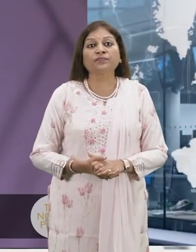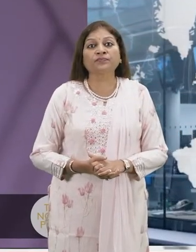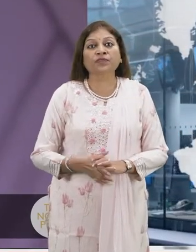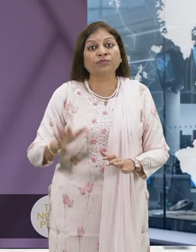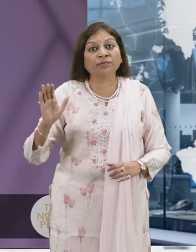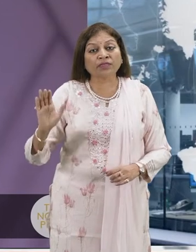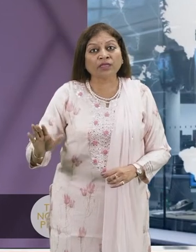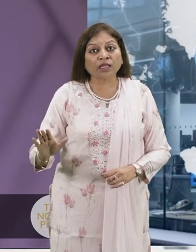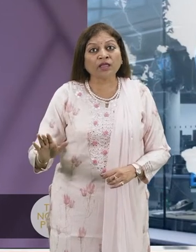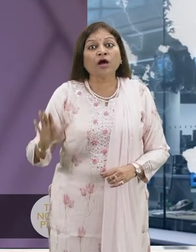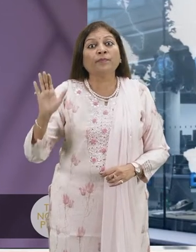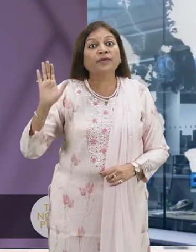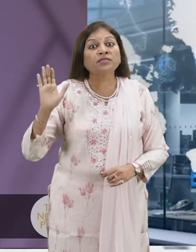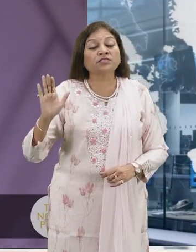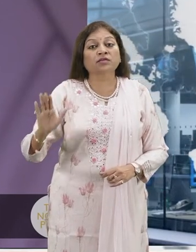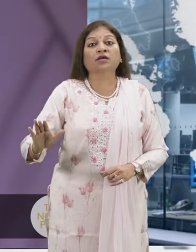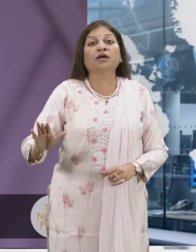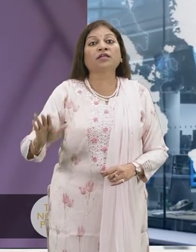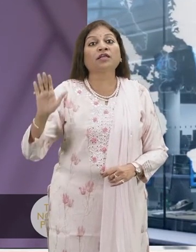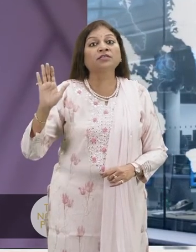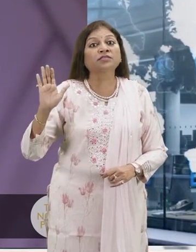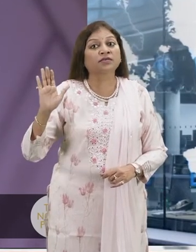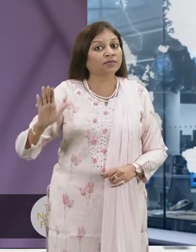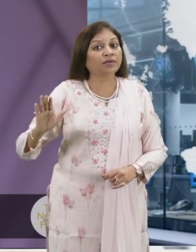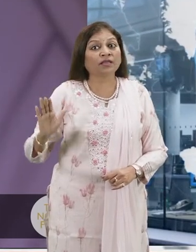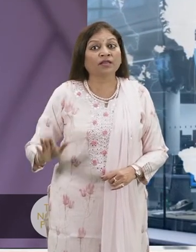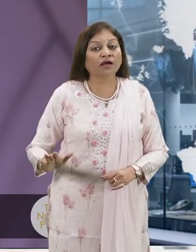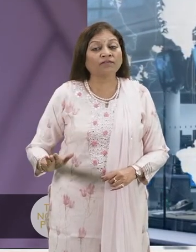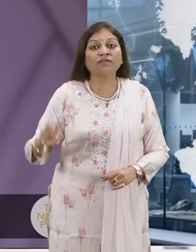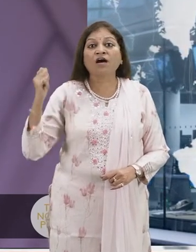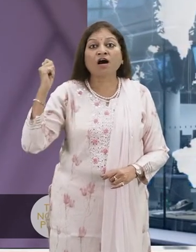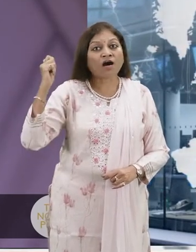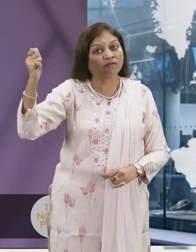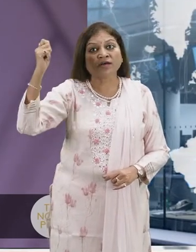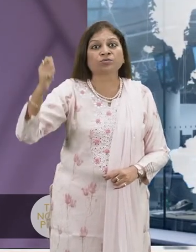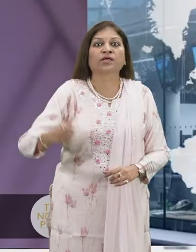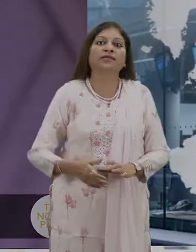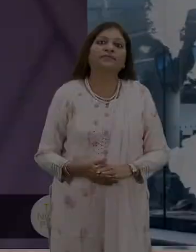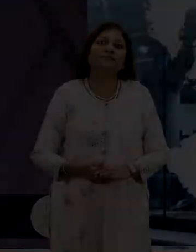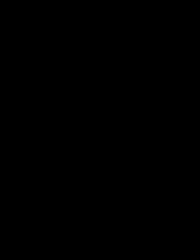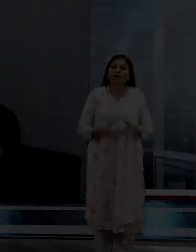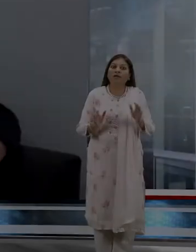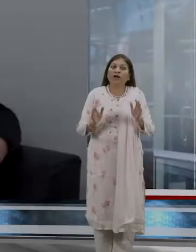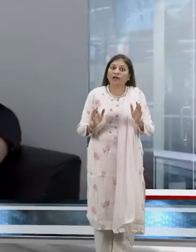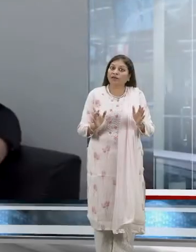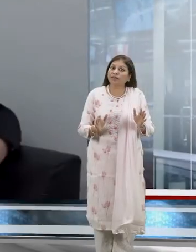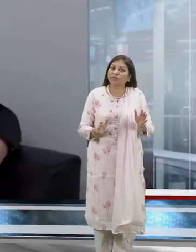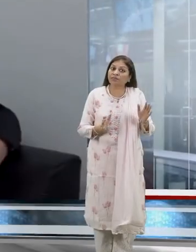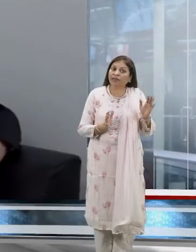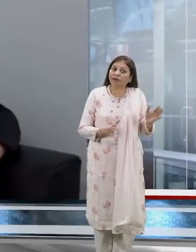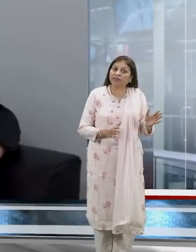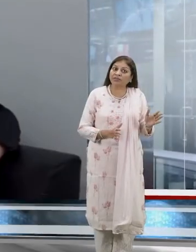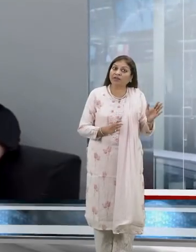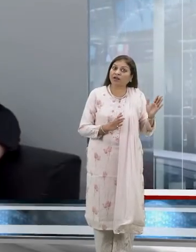था, तब दिमित्री ने अपनी सरकार के इस कदम के खिलाफ आवाज उठाई। हालांकि